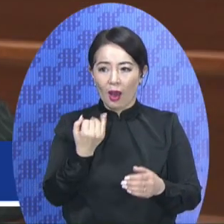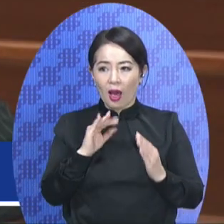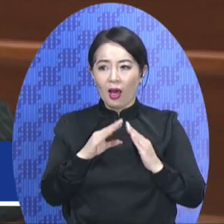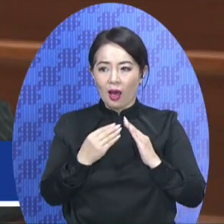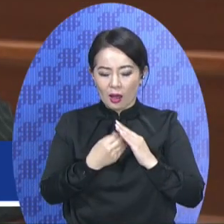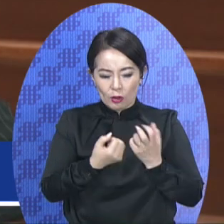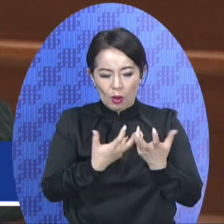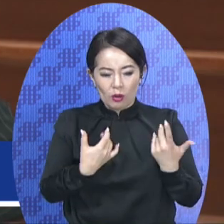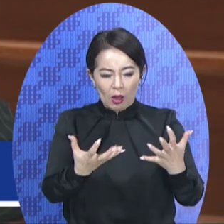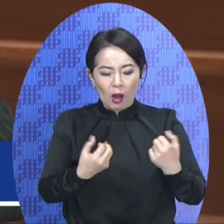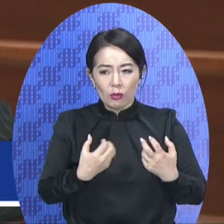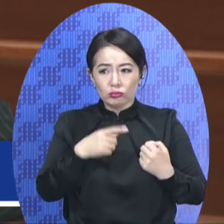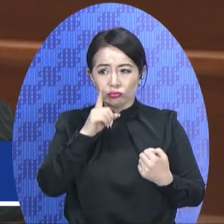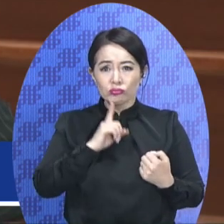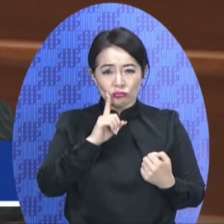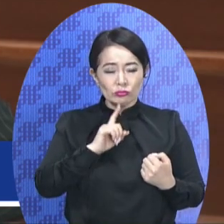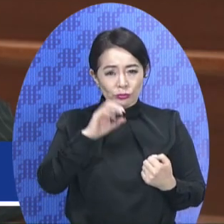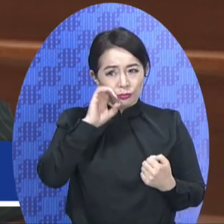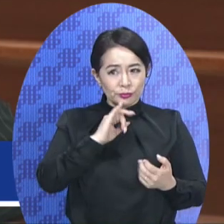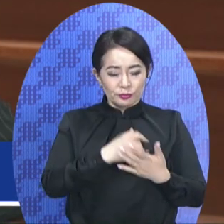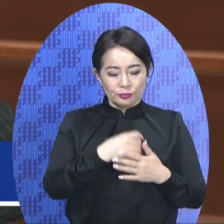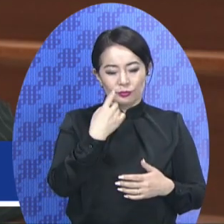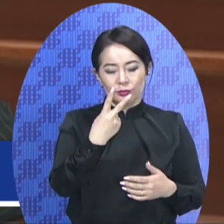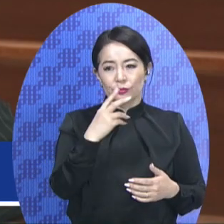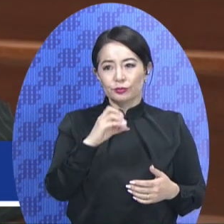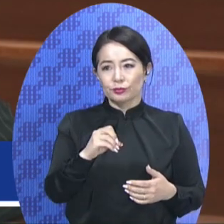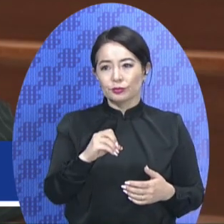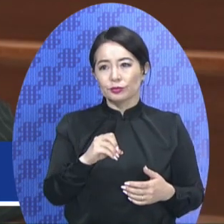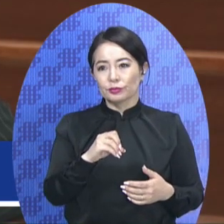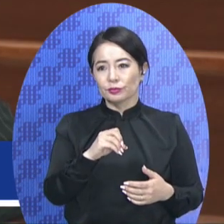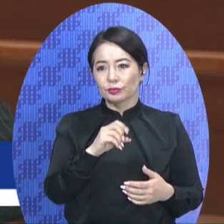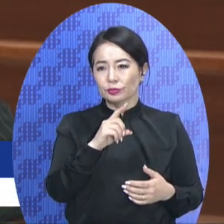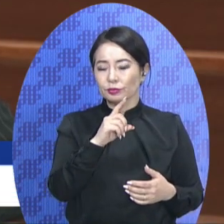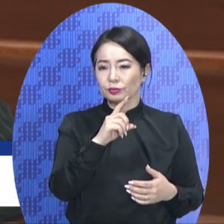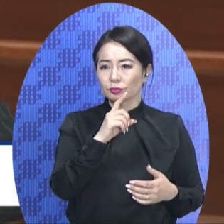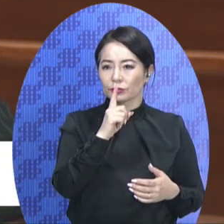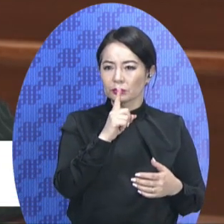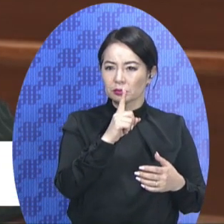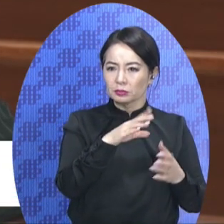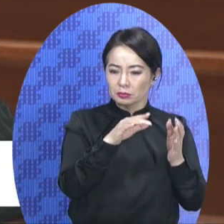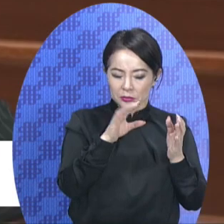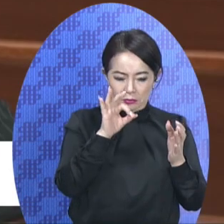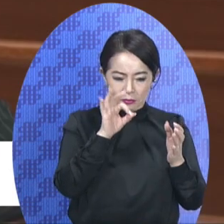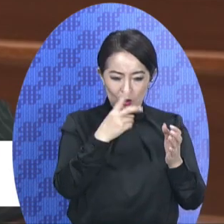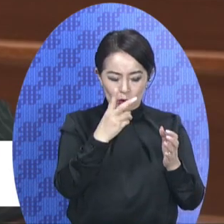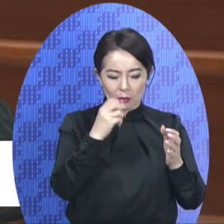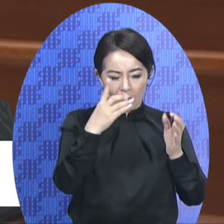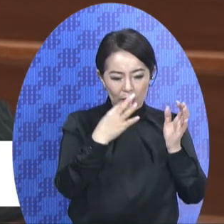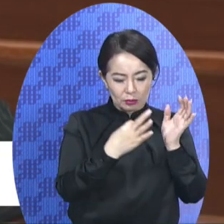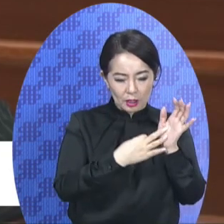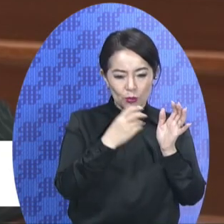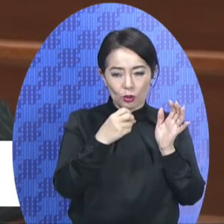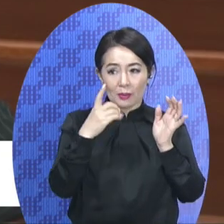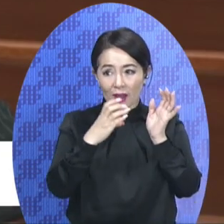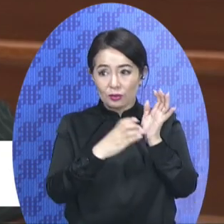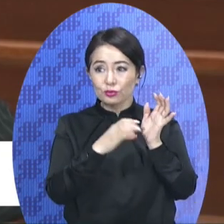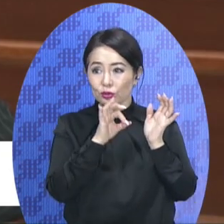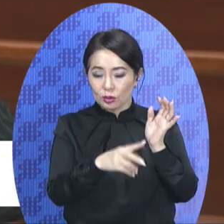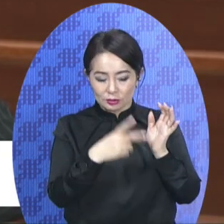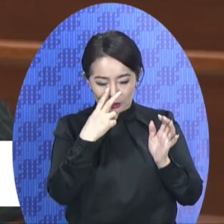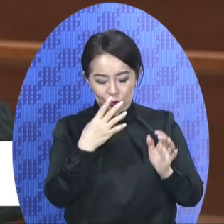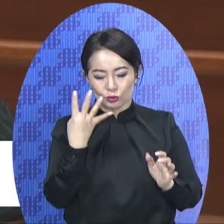ихээр нэмэгдэж байна. Одоо энэ 2018 онд аваад өцгөхөд Чингэлтэй дүүргийн хэмжээнд гэхэд 18-19 онд 4 киловаттын